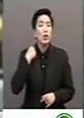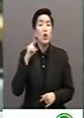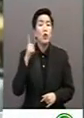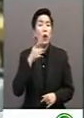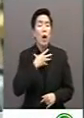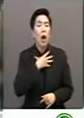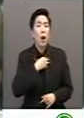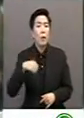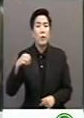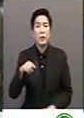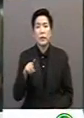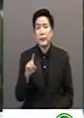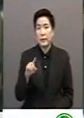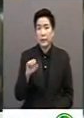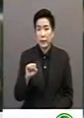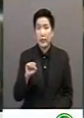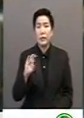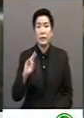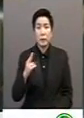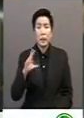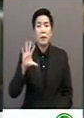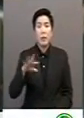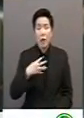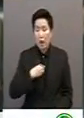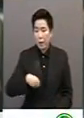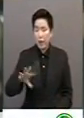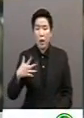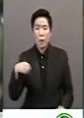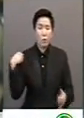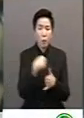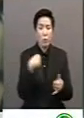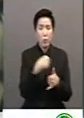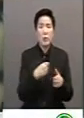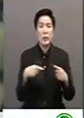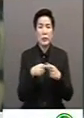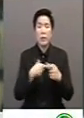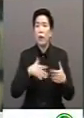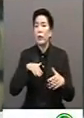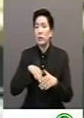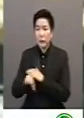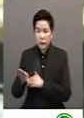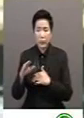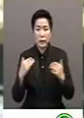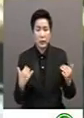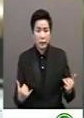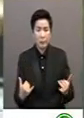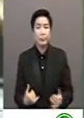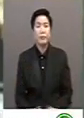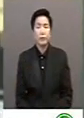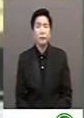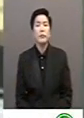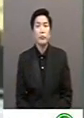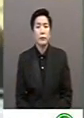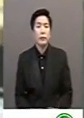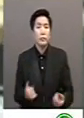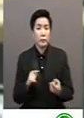คมูลค่า 175,000 บาทแล้วก็ยังก่อเหตุชกจนได้รับบาดเจ็บก่อนที่จะหลบหนีไปอย่างลอยนวลด้วยคุณมนชัย บู๊ด้วยนะ